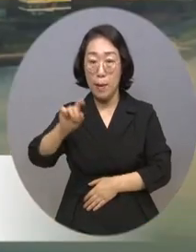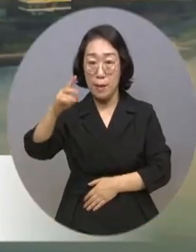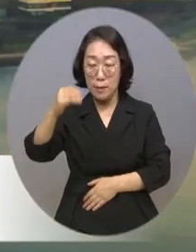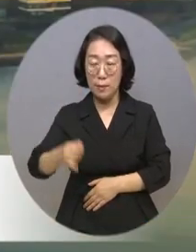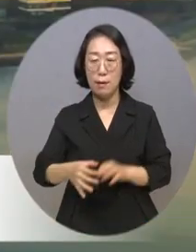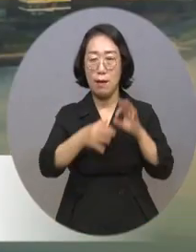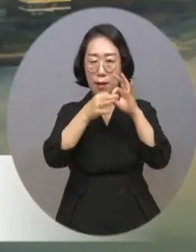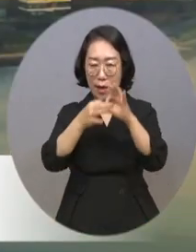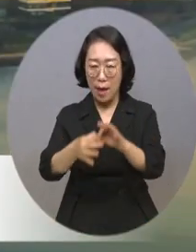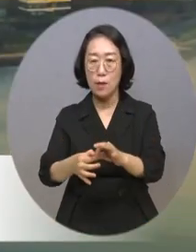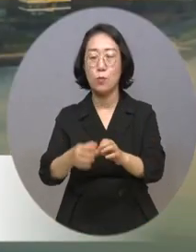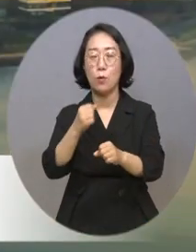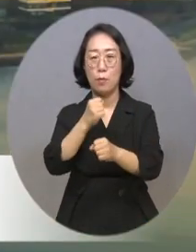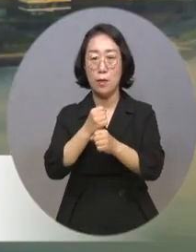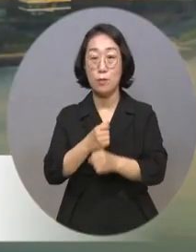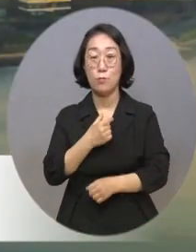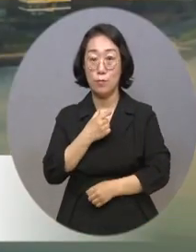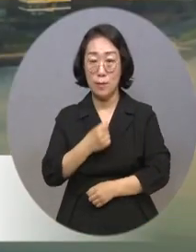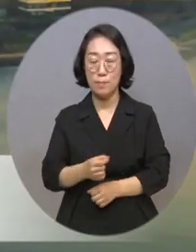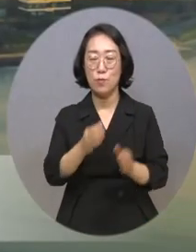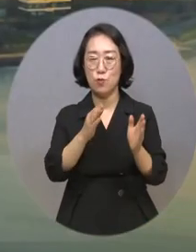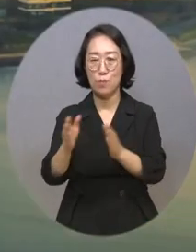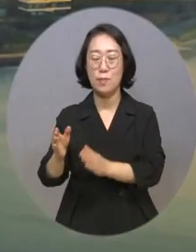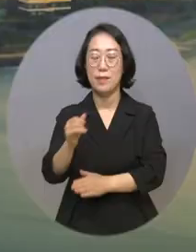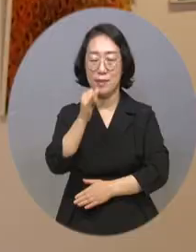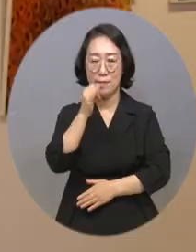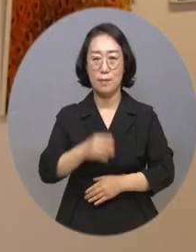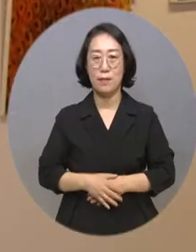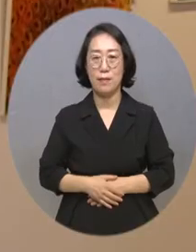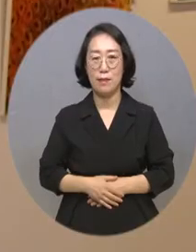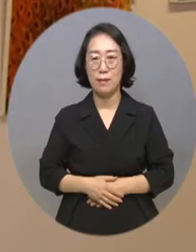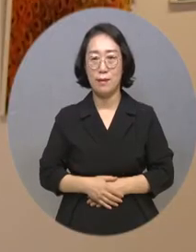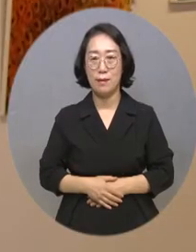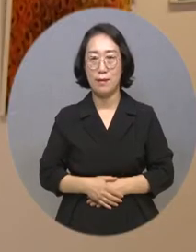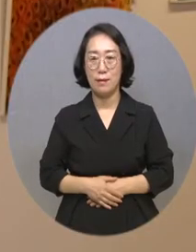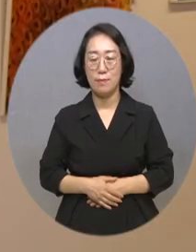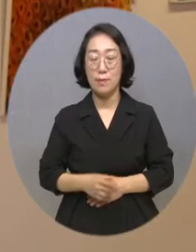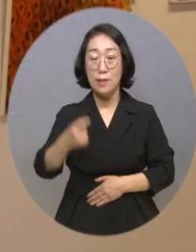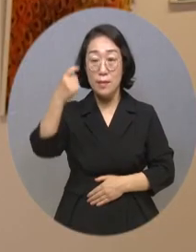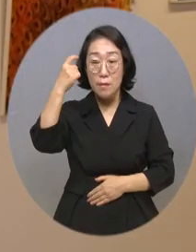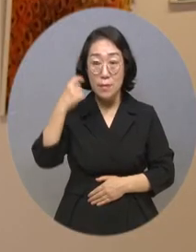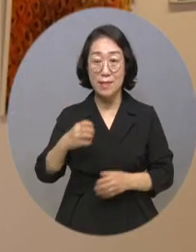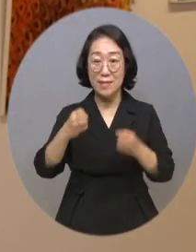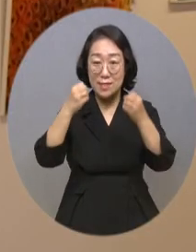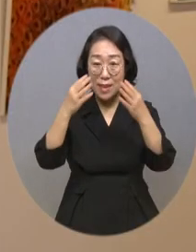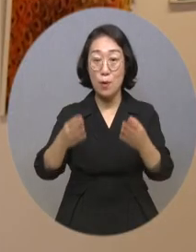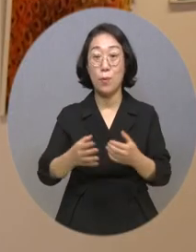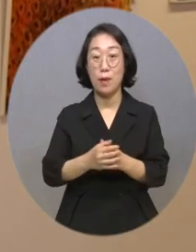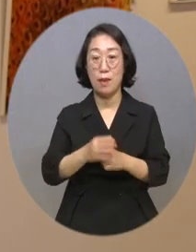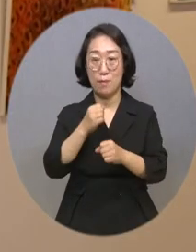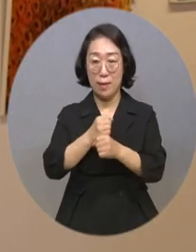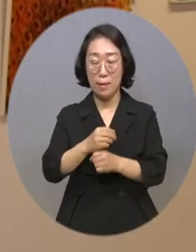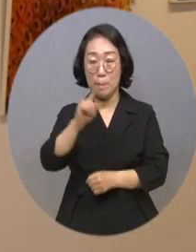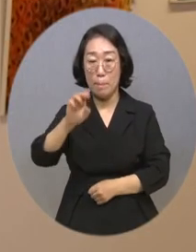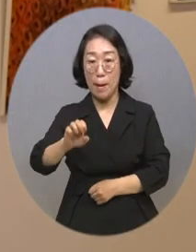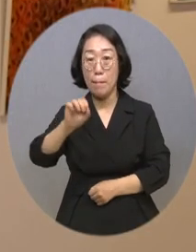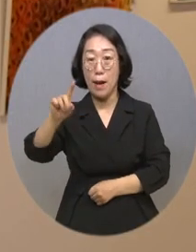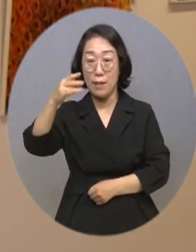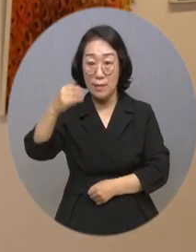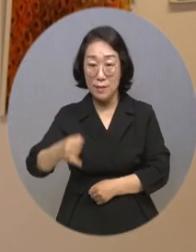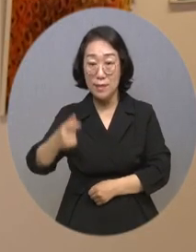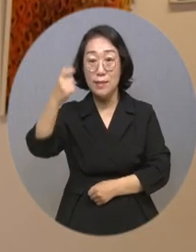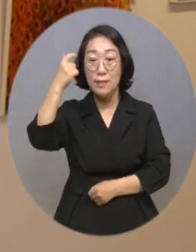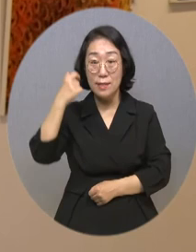만들어 내고자 어 지금 준비하고 있습니다 작품의 이미지를 새롭게 만들어내는 팝아트를 더한 이색적인